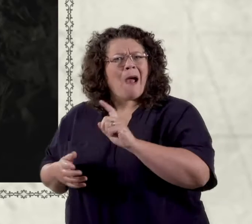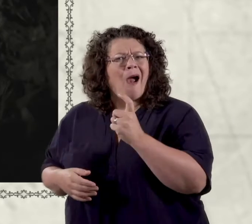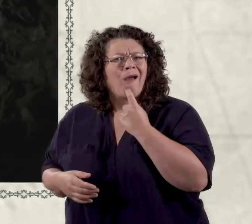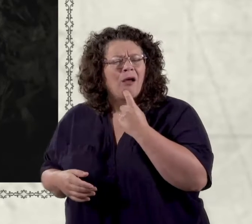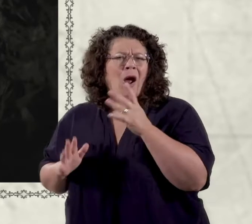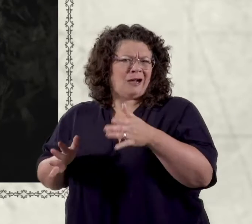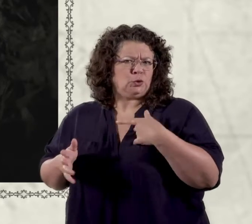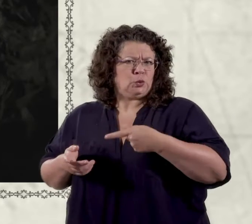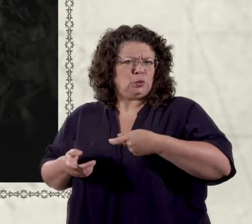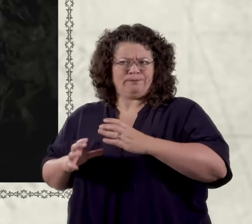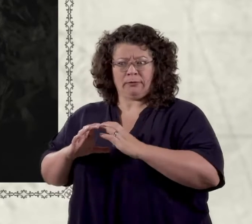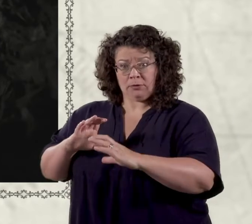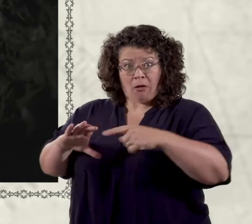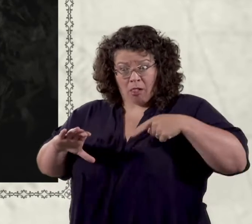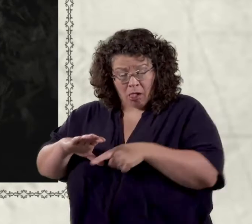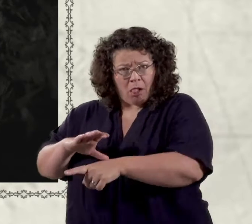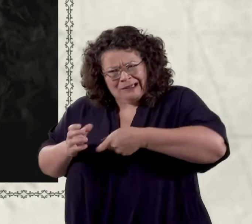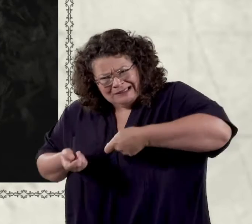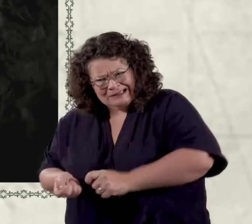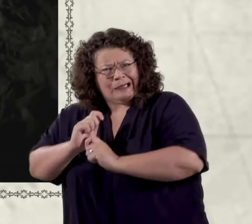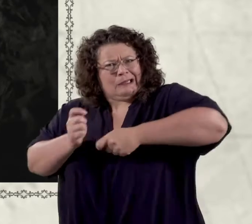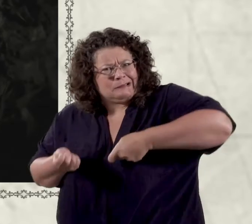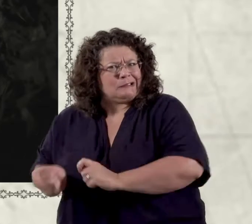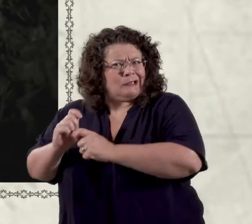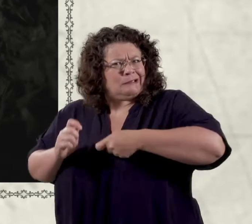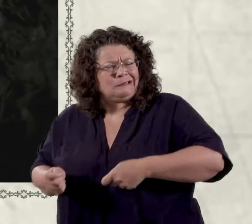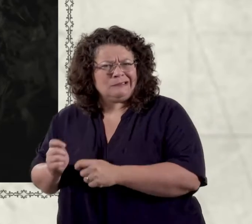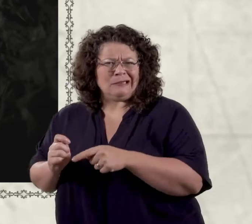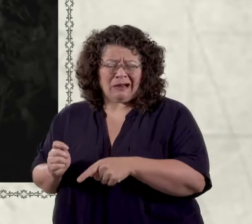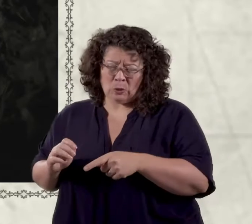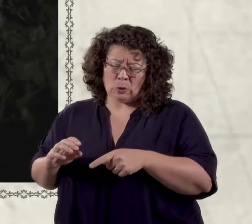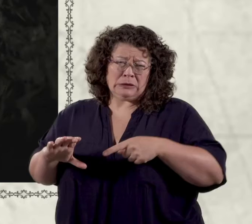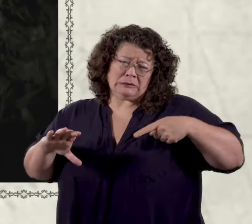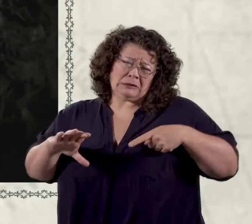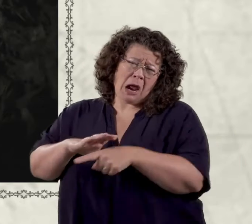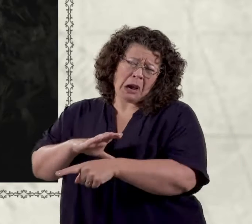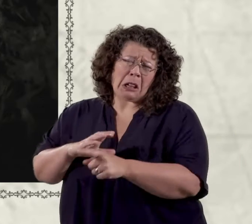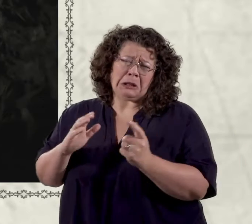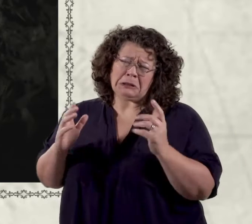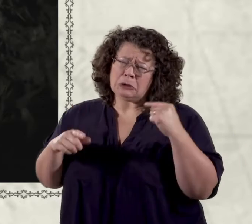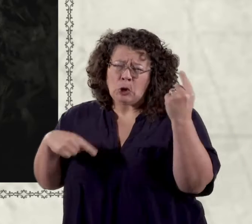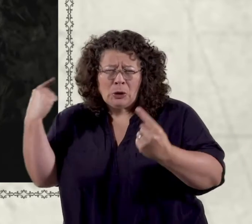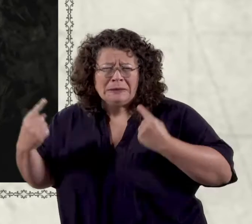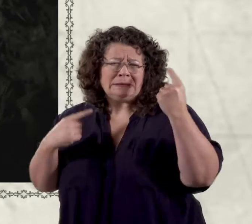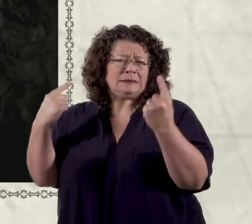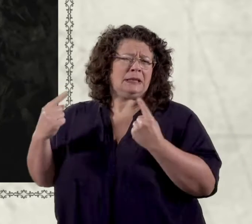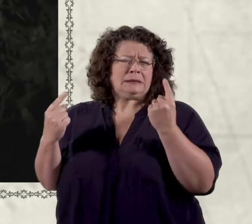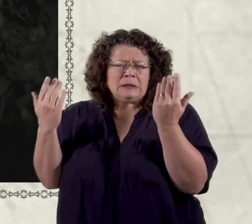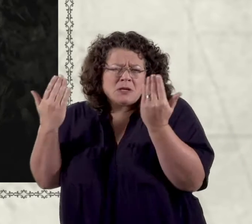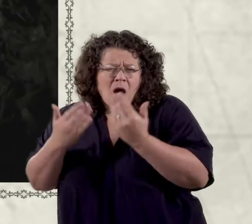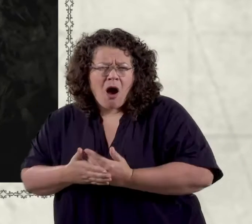ddeiar. Roedden nhw'n swnllyd ac yn dywyll. Felly oedd rhaid i ni defnyddio lamp, fel